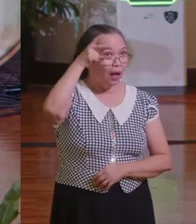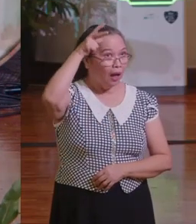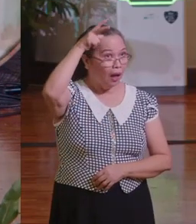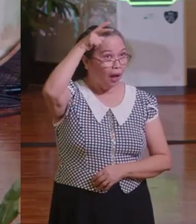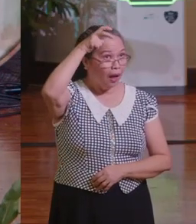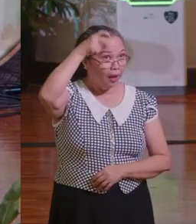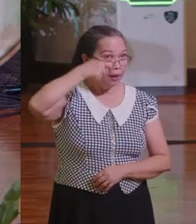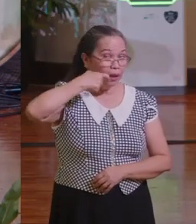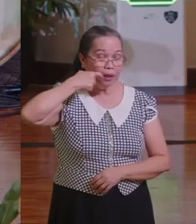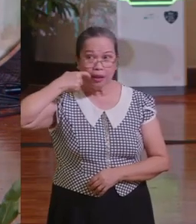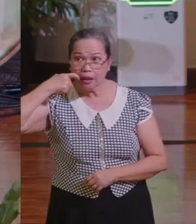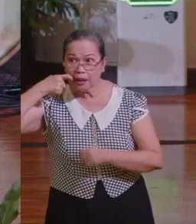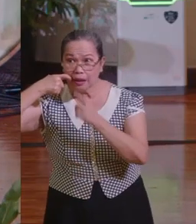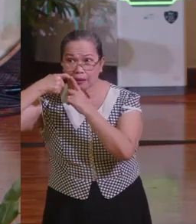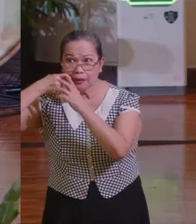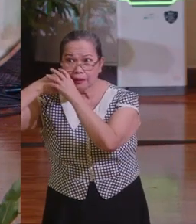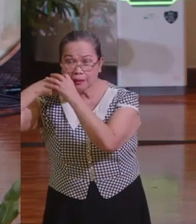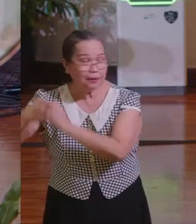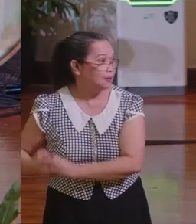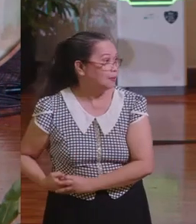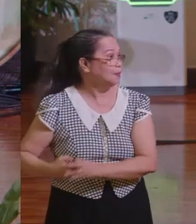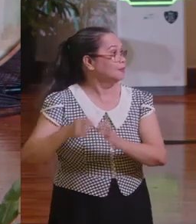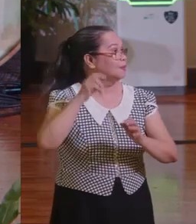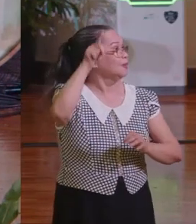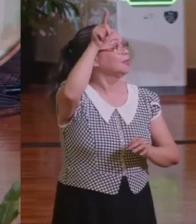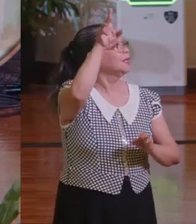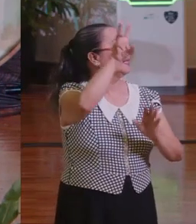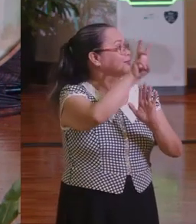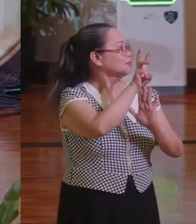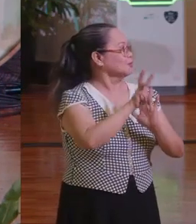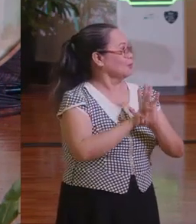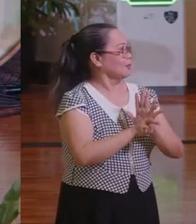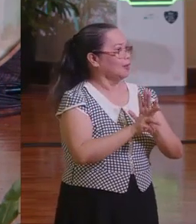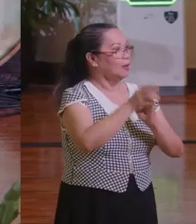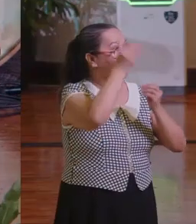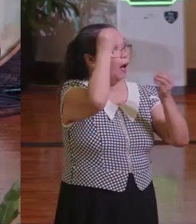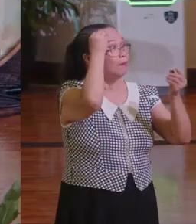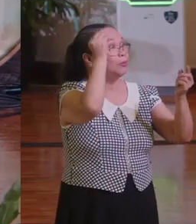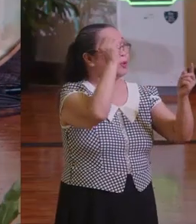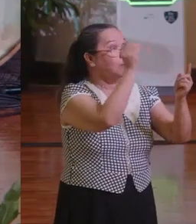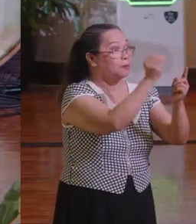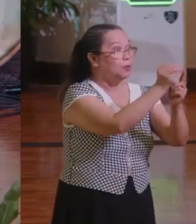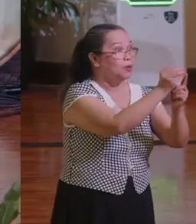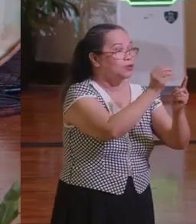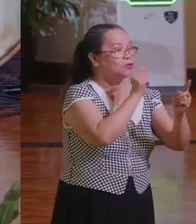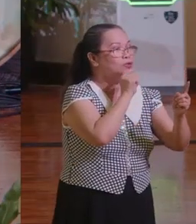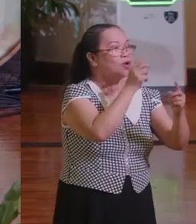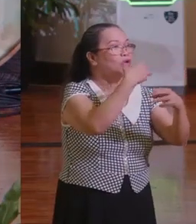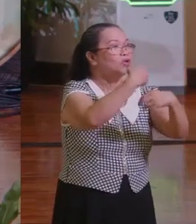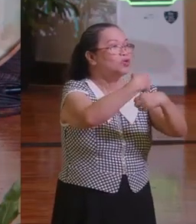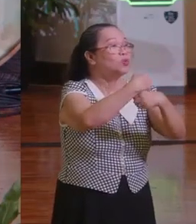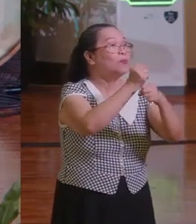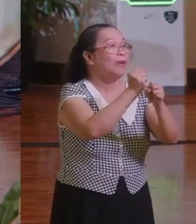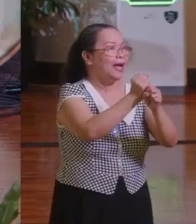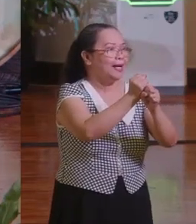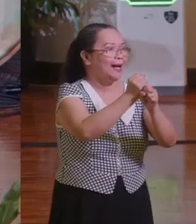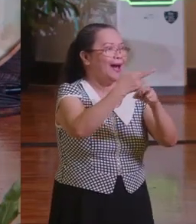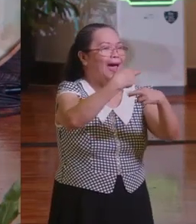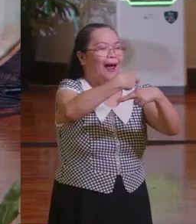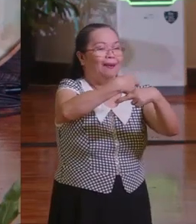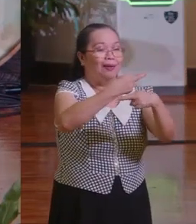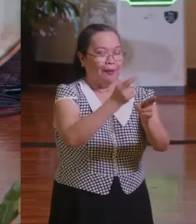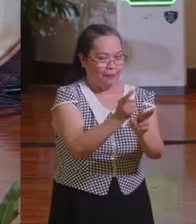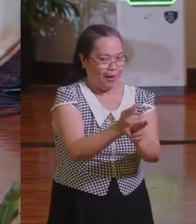being captured by him to do his will. The objective, mga kapatid, should be to mend or to